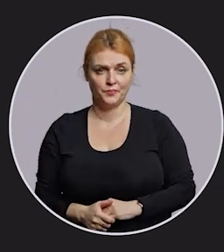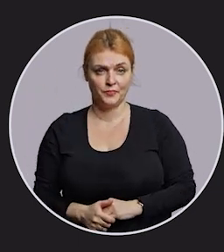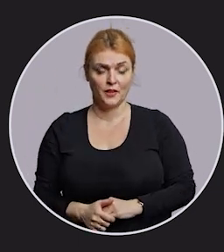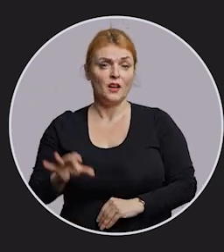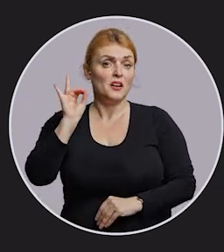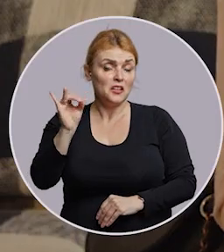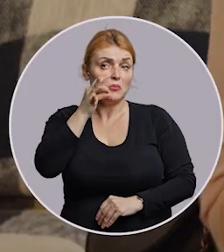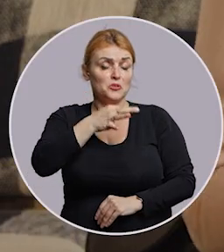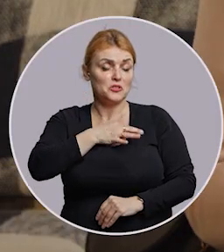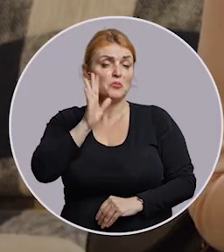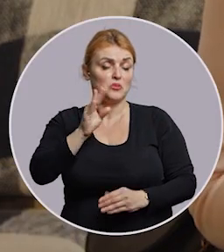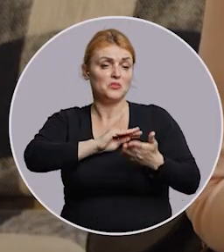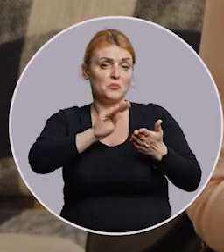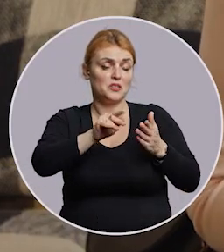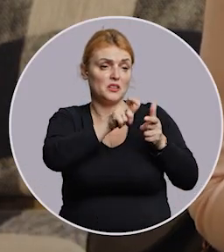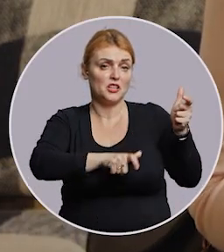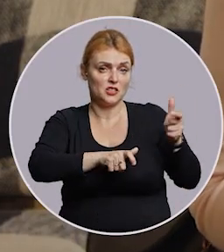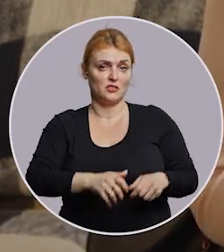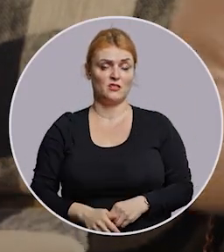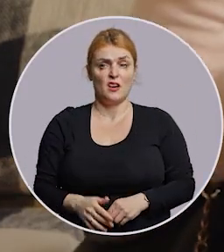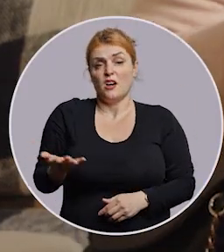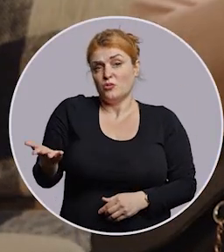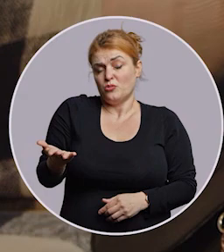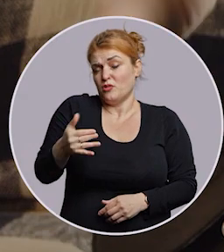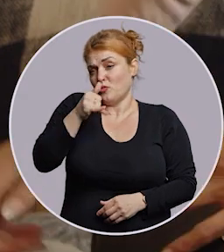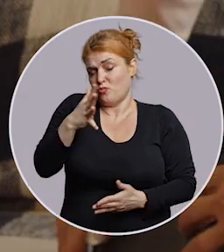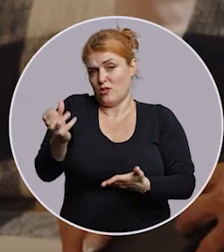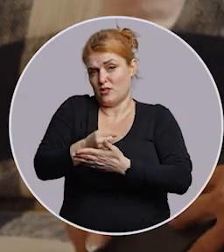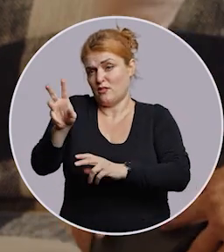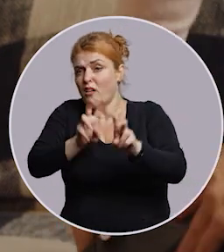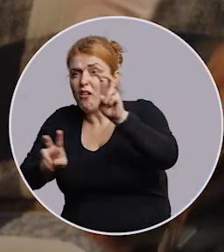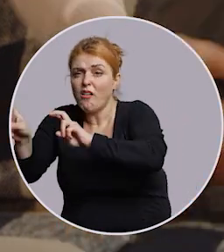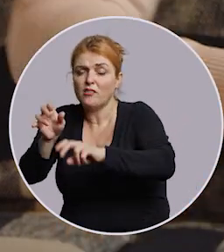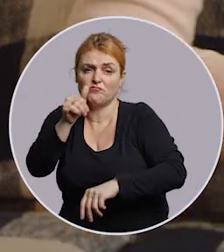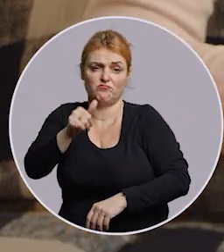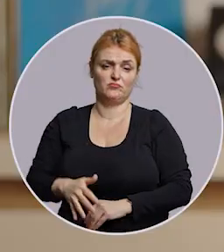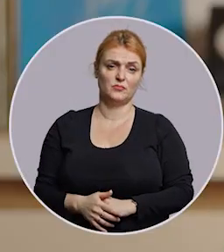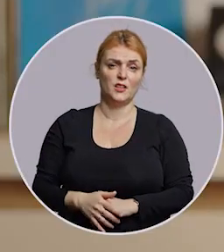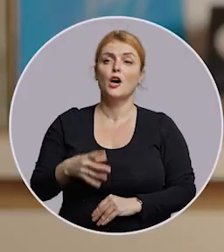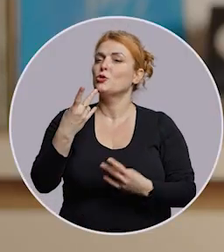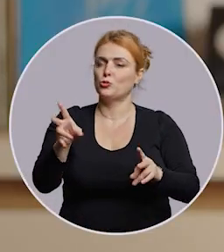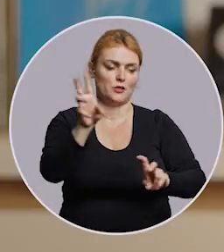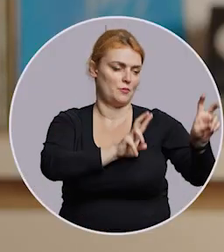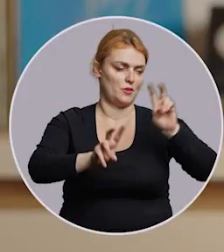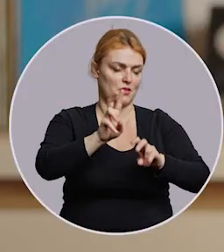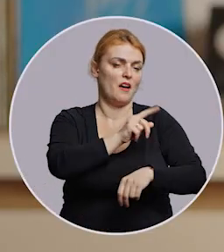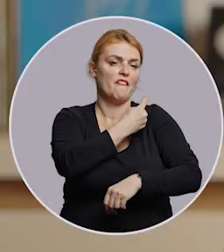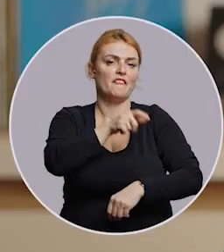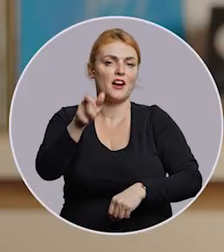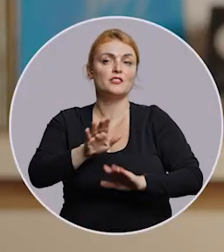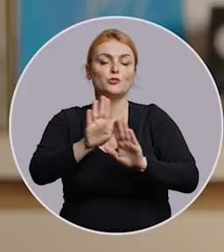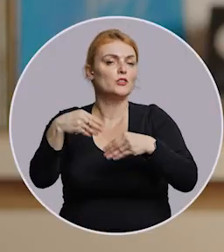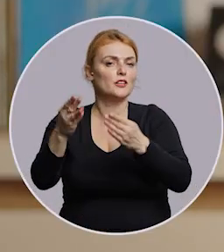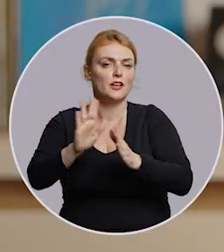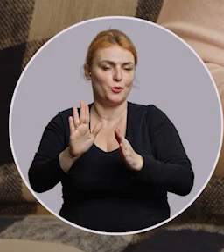iau. Și zicea că îmi scrie rețetă, dar ia că nu o găsesc. Nici nu o căuta, medicul nu mai dă